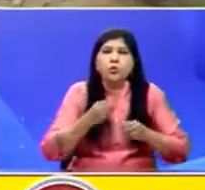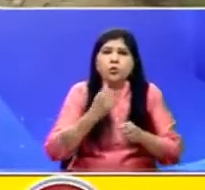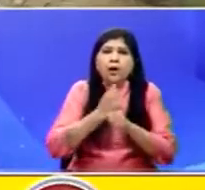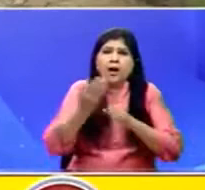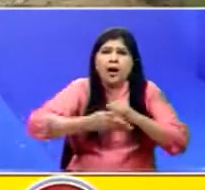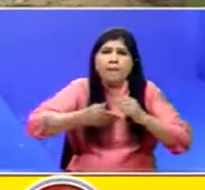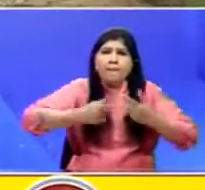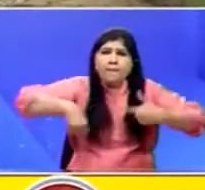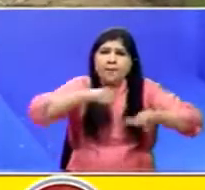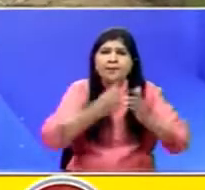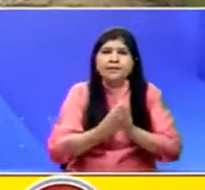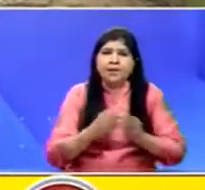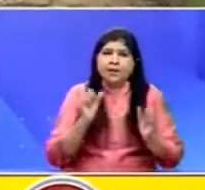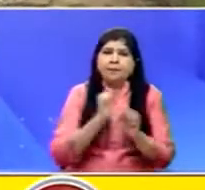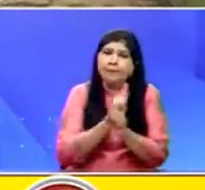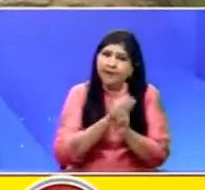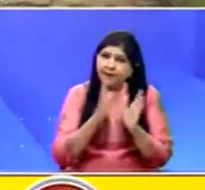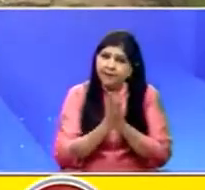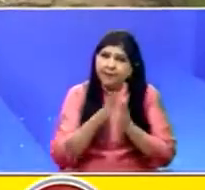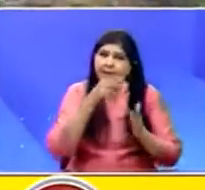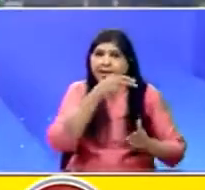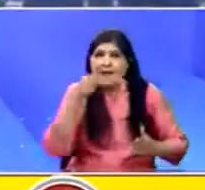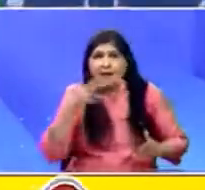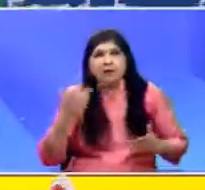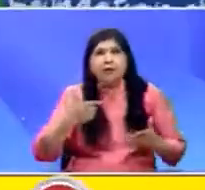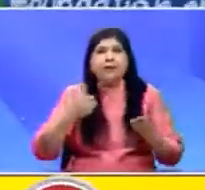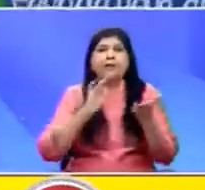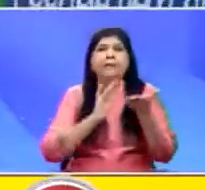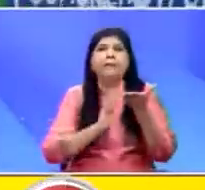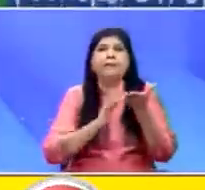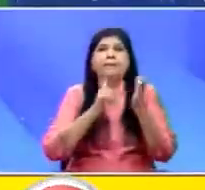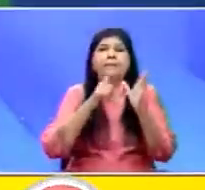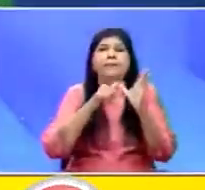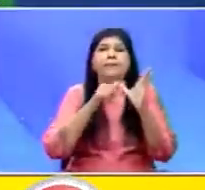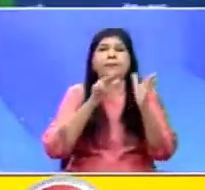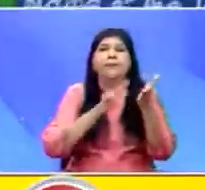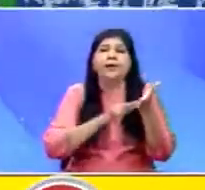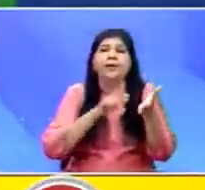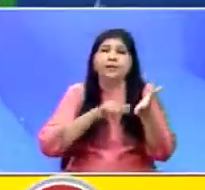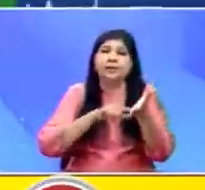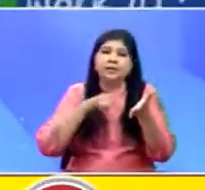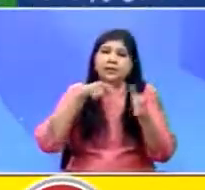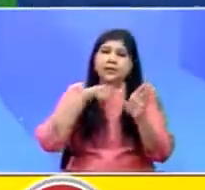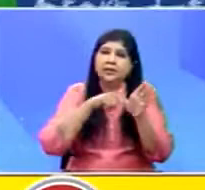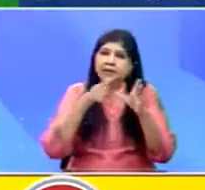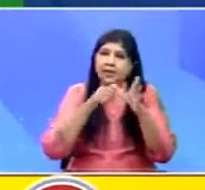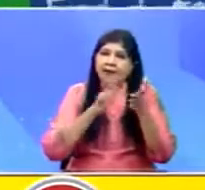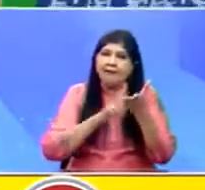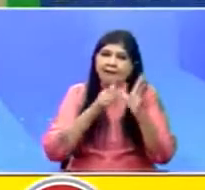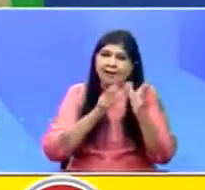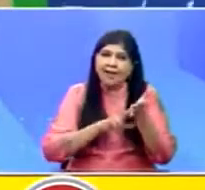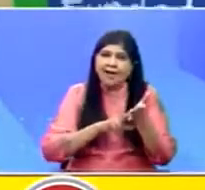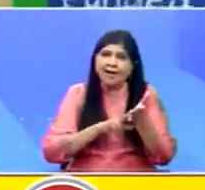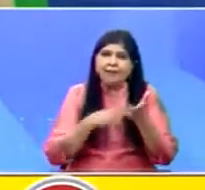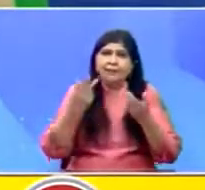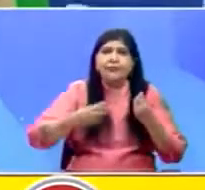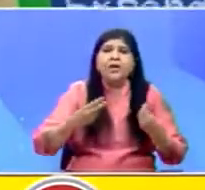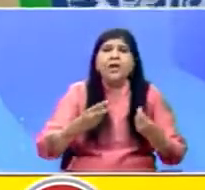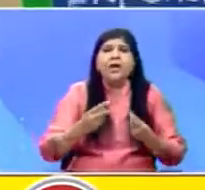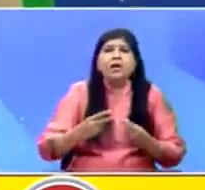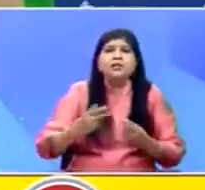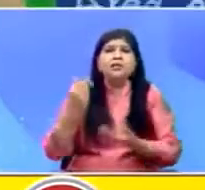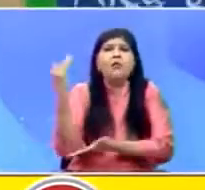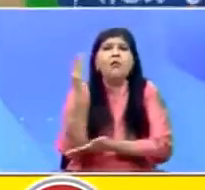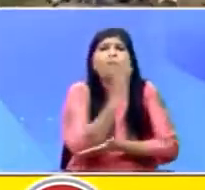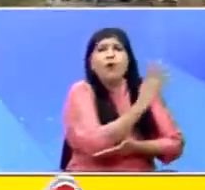है जिसका नाम है मंगत्या वाल्या थांडा। यह गांव फॉरेस्ट एरिया के करीब